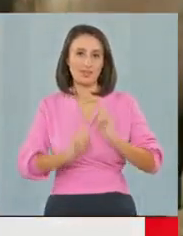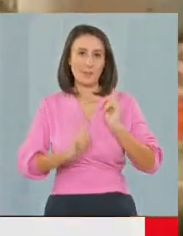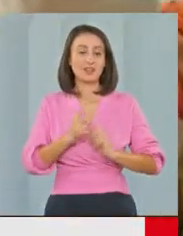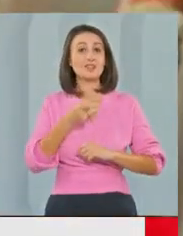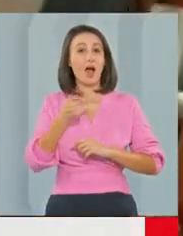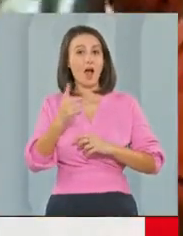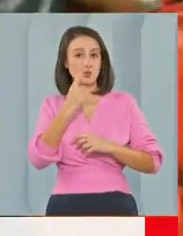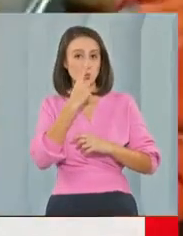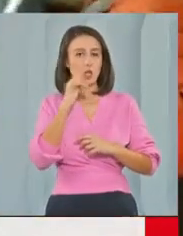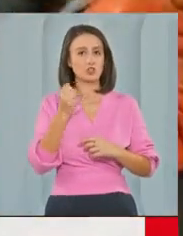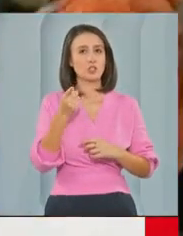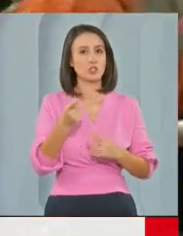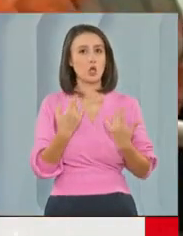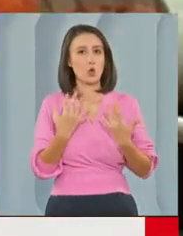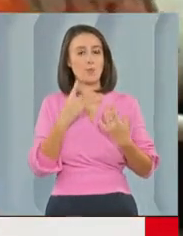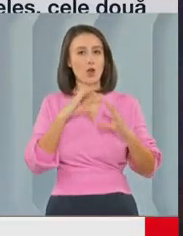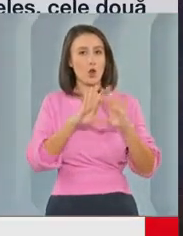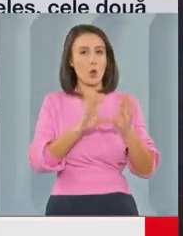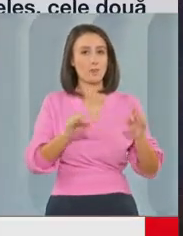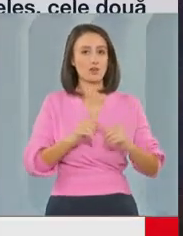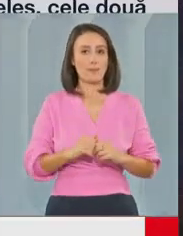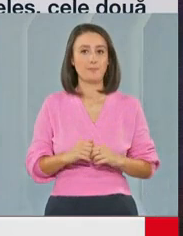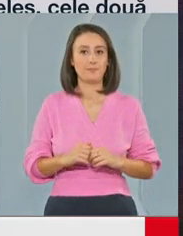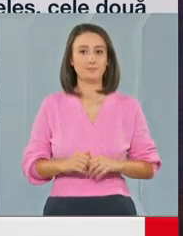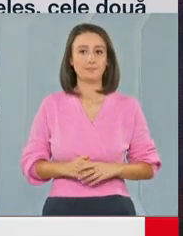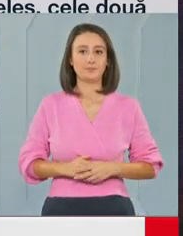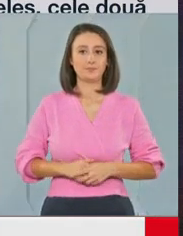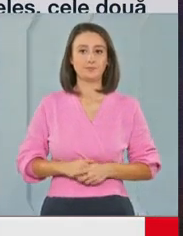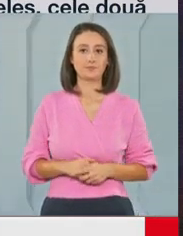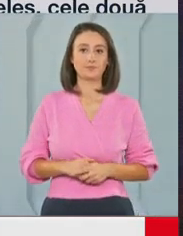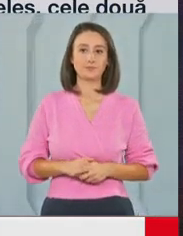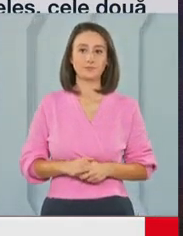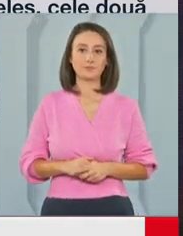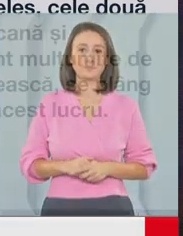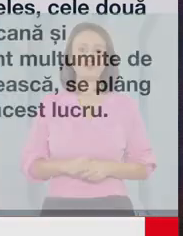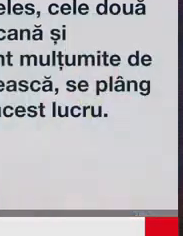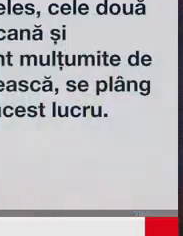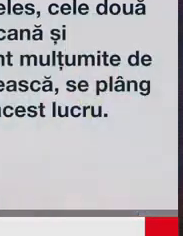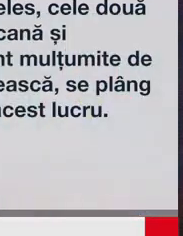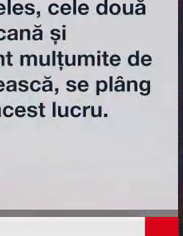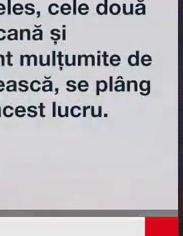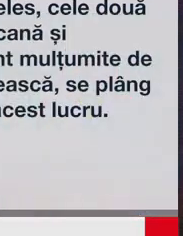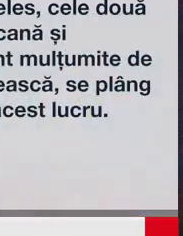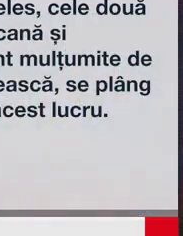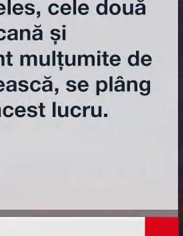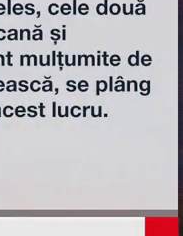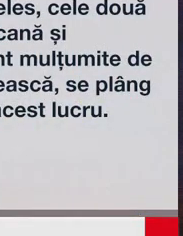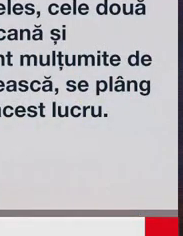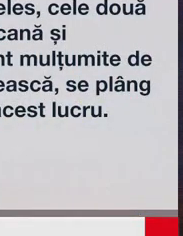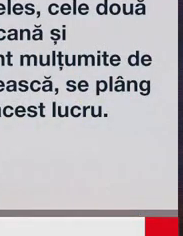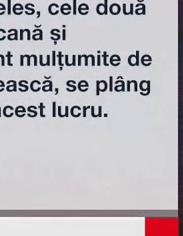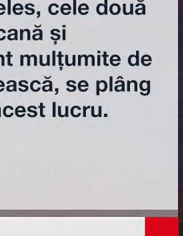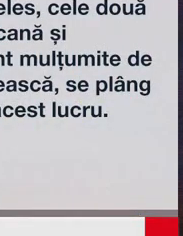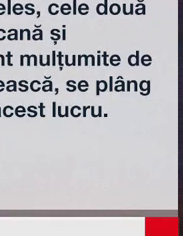gazul rusesc iar printre ele se numără și România ceea ce lipsește este o decizie americană austriacă pentru a exploata aceste gaze Și care